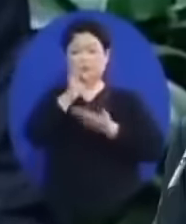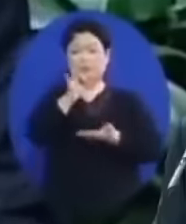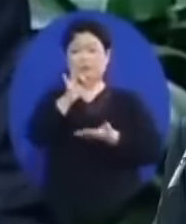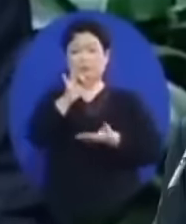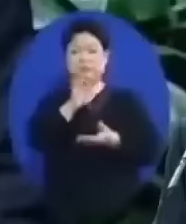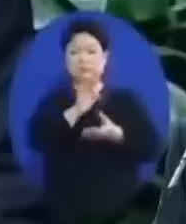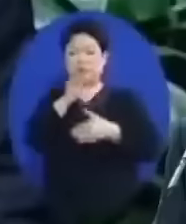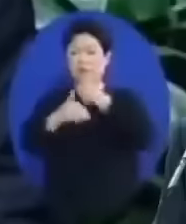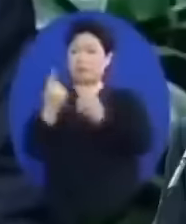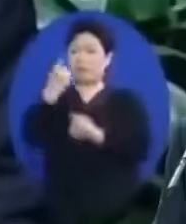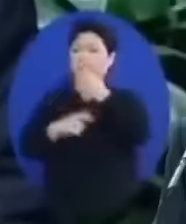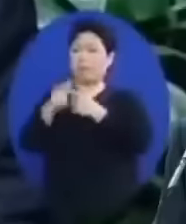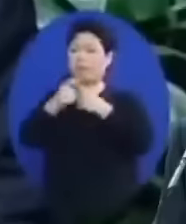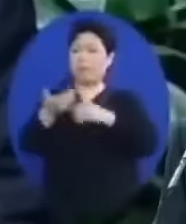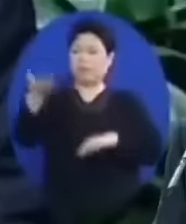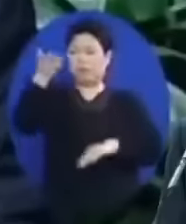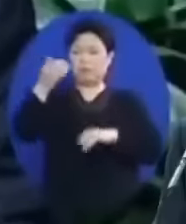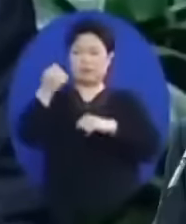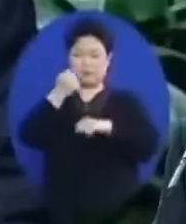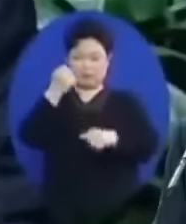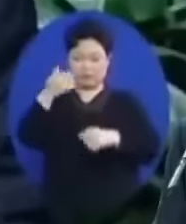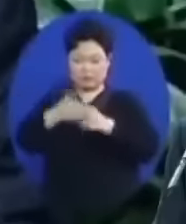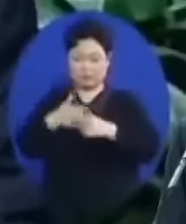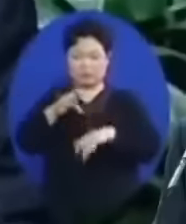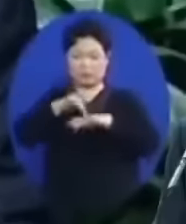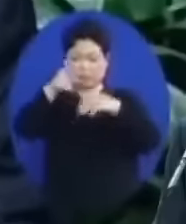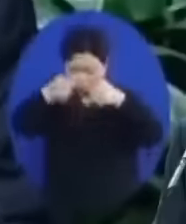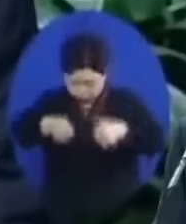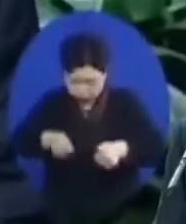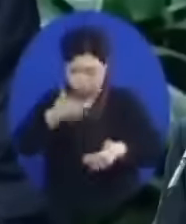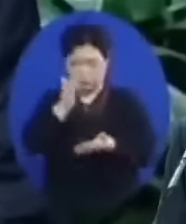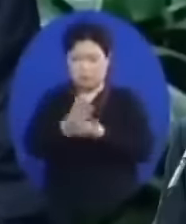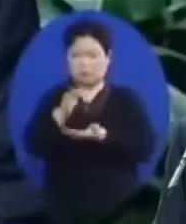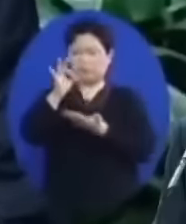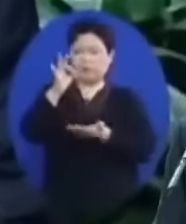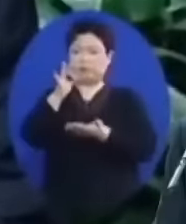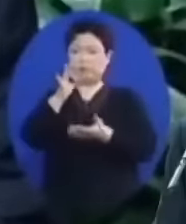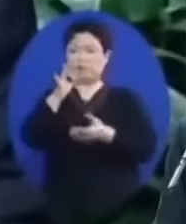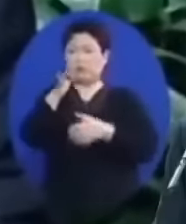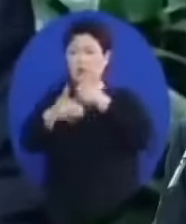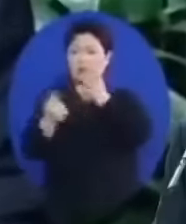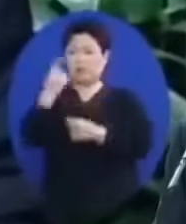신이 되어 있습니다. 우상에 절하지 말라고 했는데 물질이 우상이 되어 있습니다.